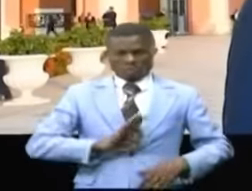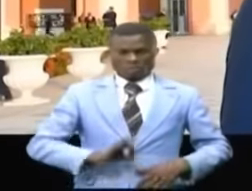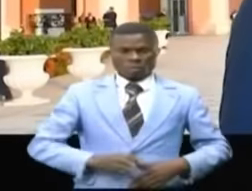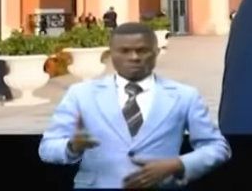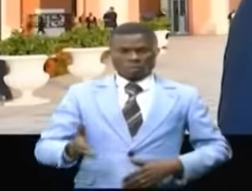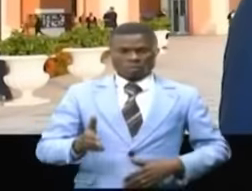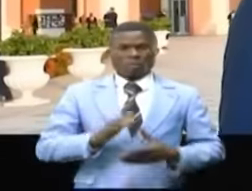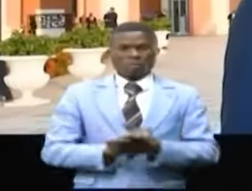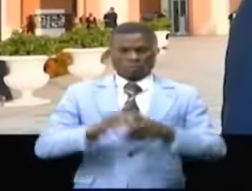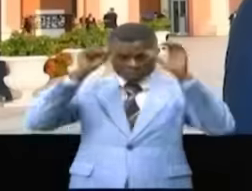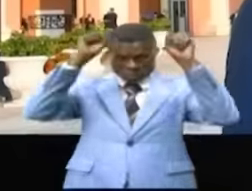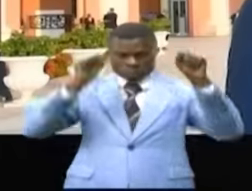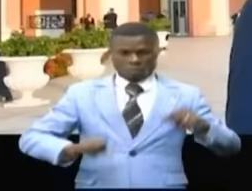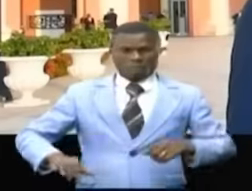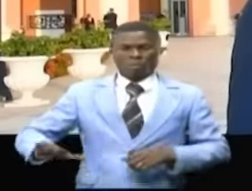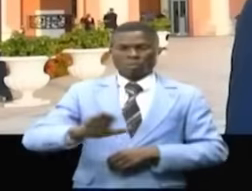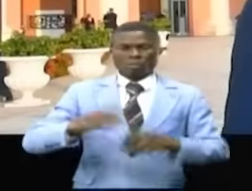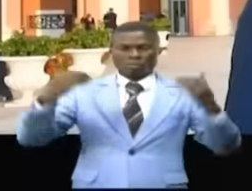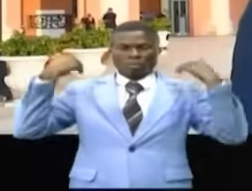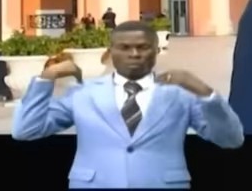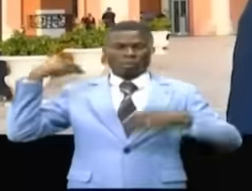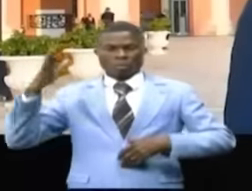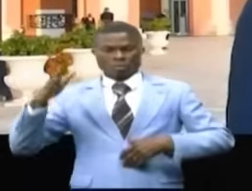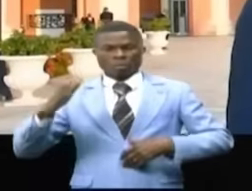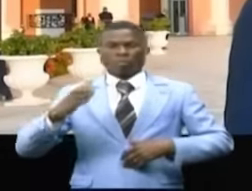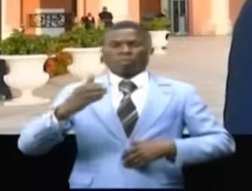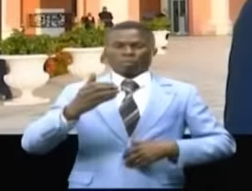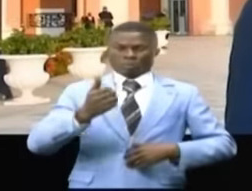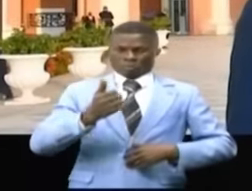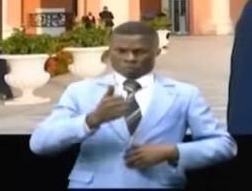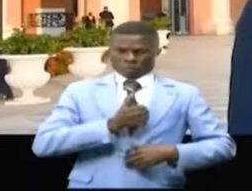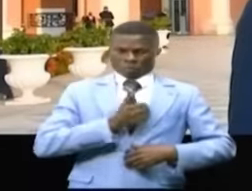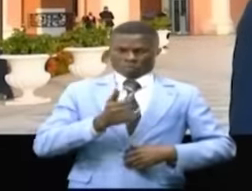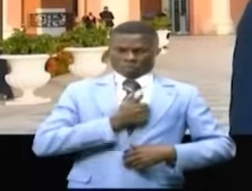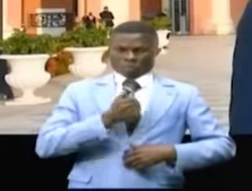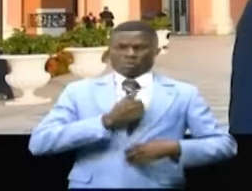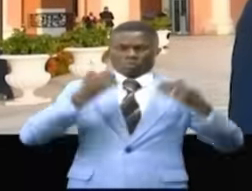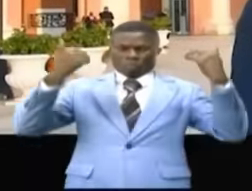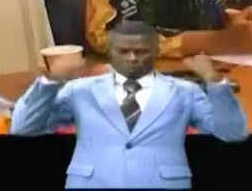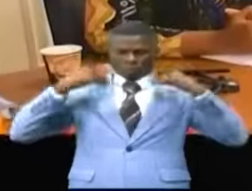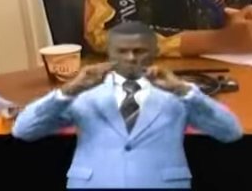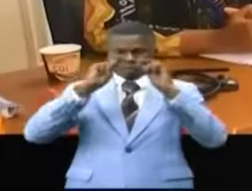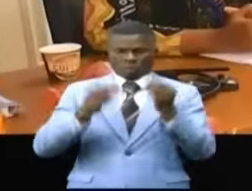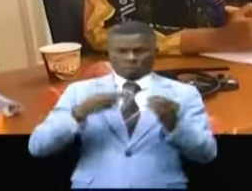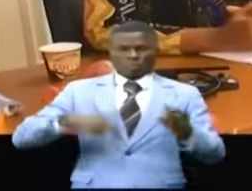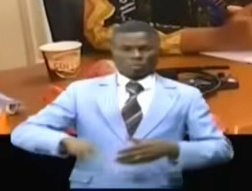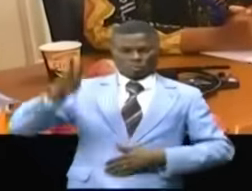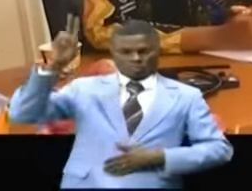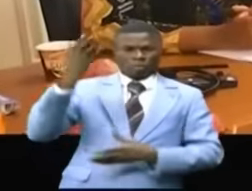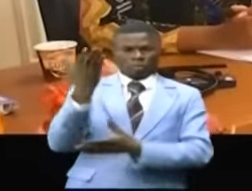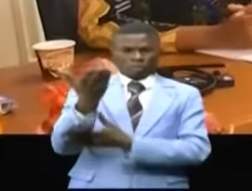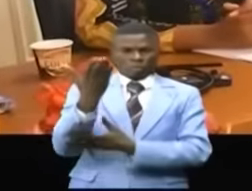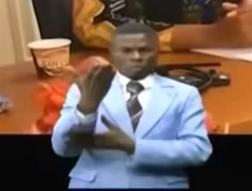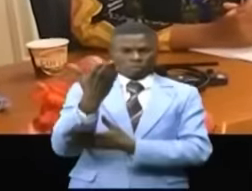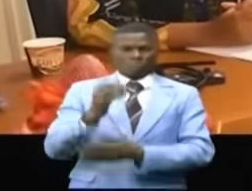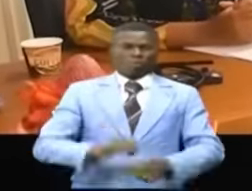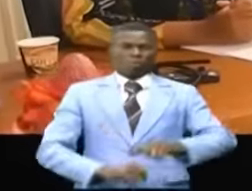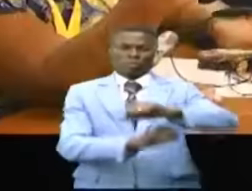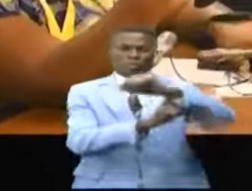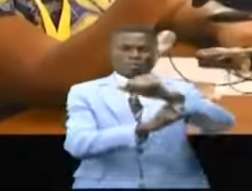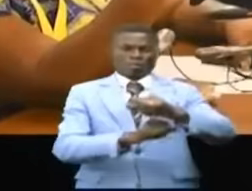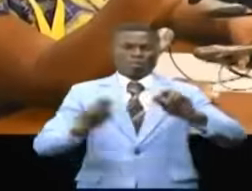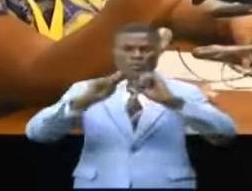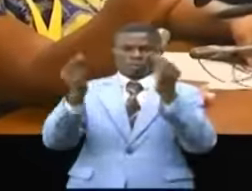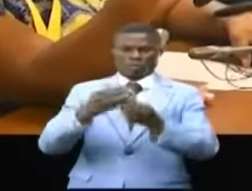Tshilombo, président de la République, chef de l'État, et mon propre parti, l'Union pour la démocratie et le progrès social. Il a sollicité l'accompagnement des